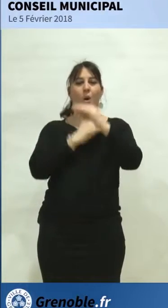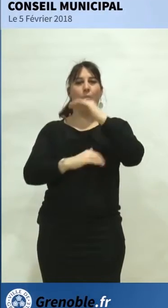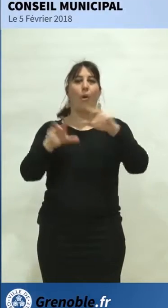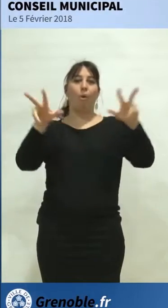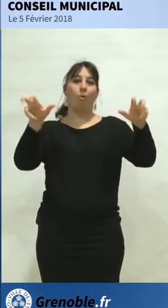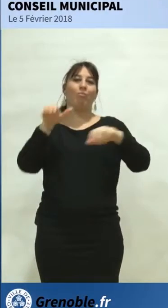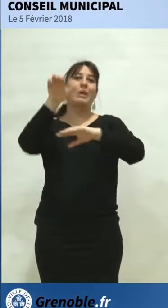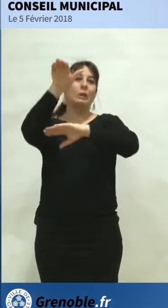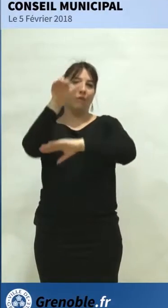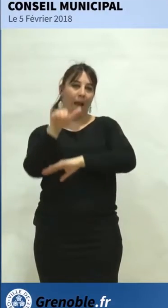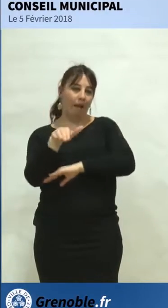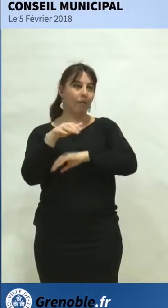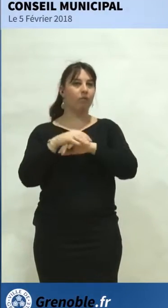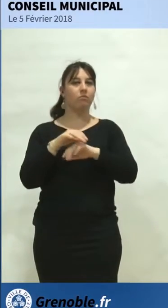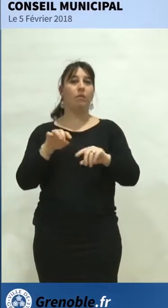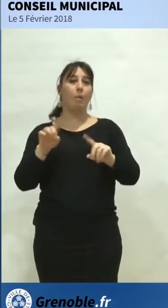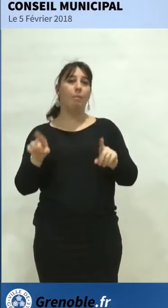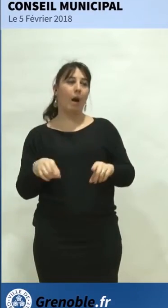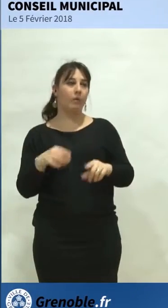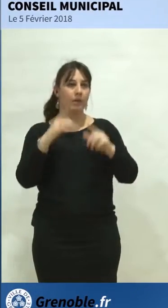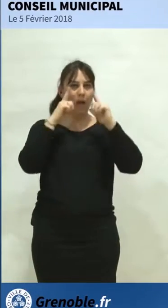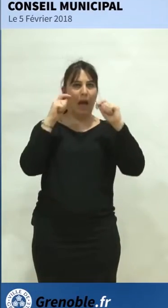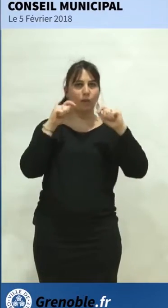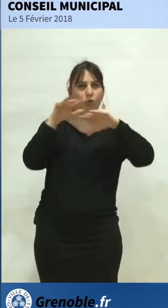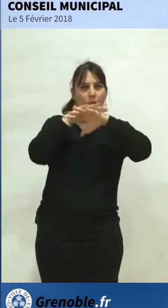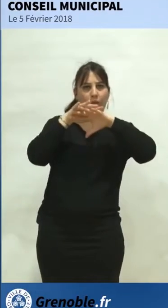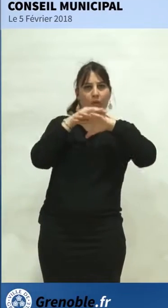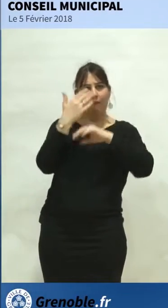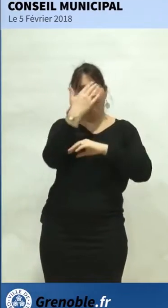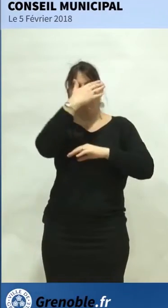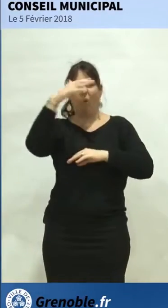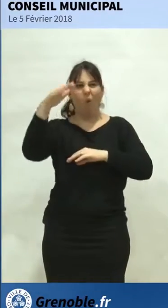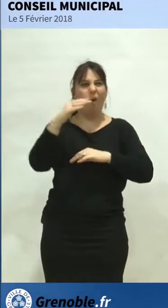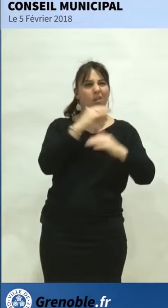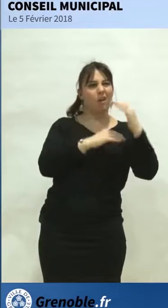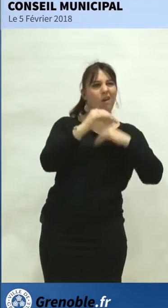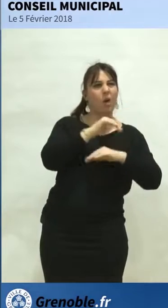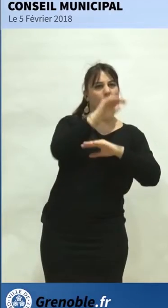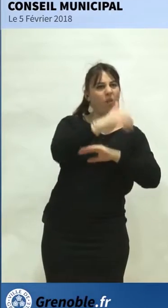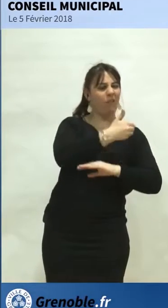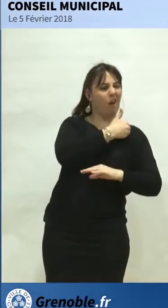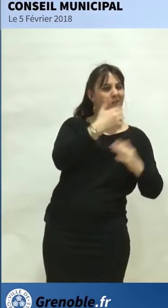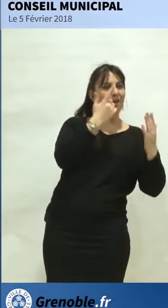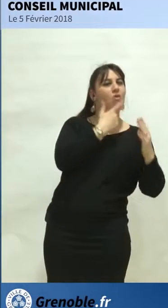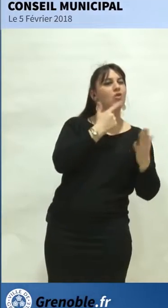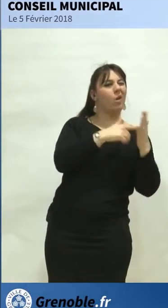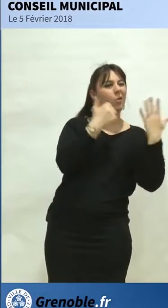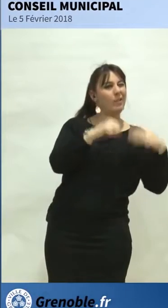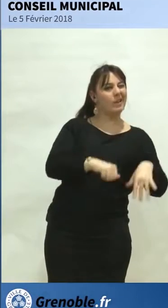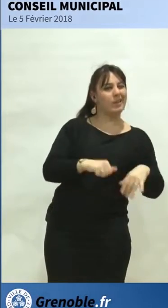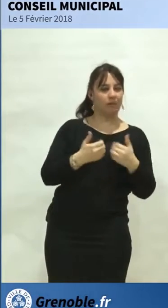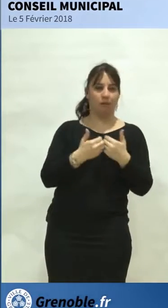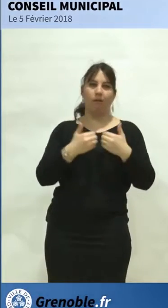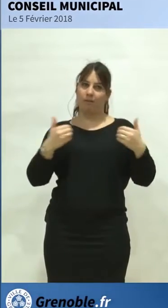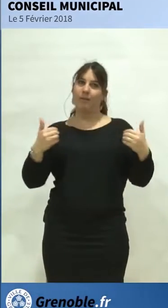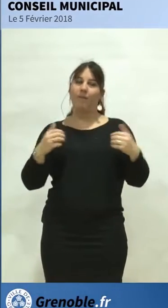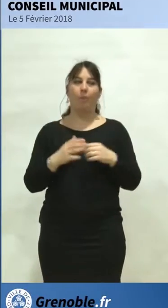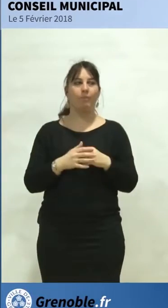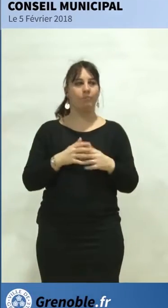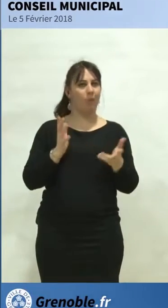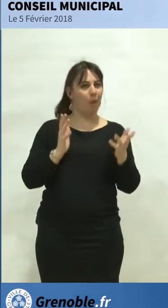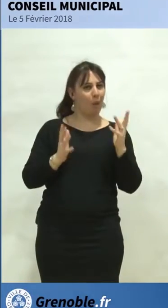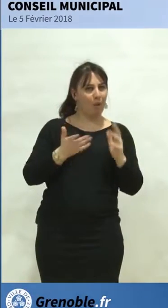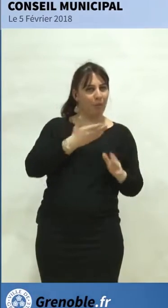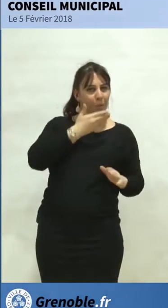sauvegarde. Là, petite parenthèse, ne pas confondre avec l'autre, celui que vous avez initié en juin 2016. Peut-être il aurait-il